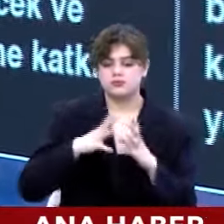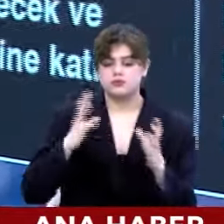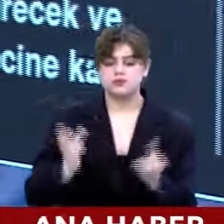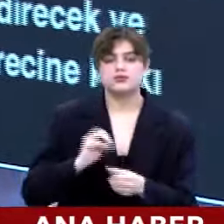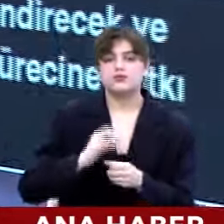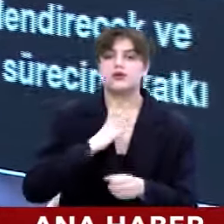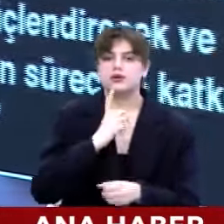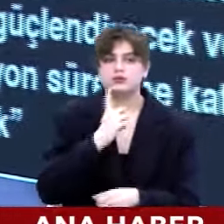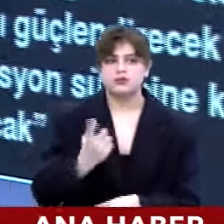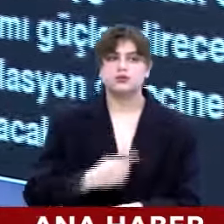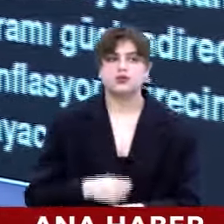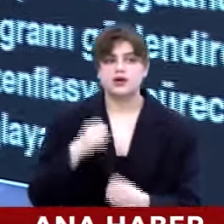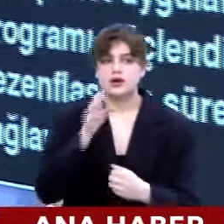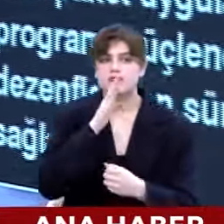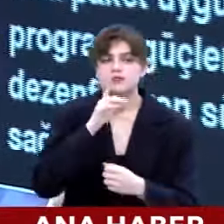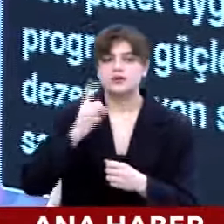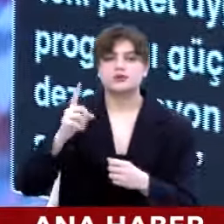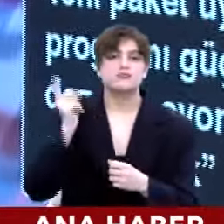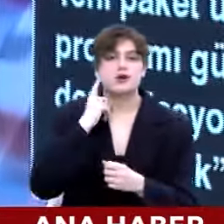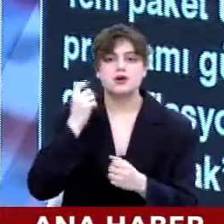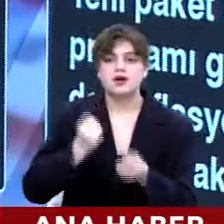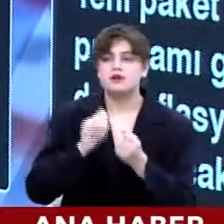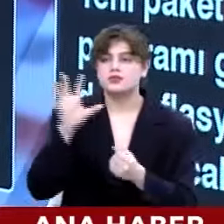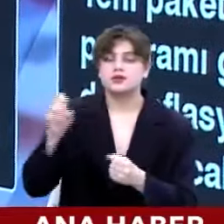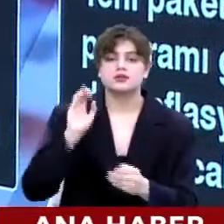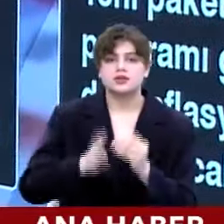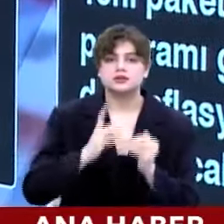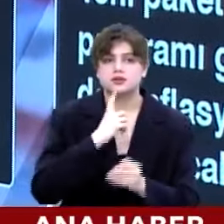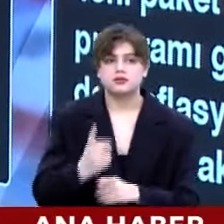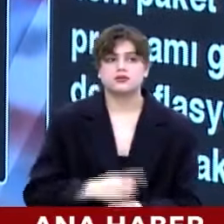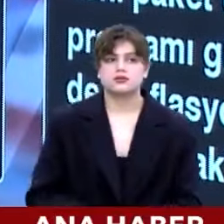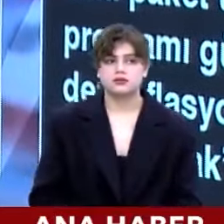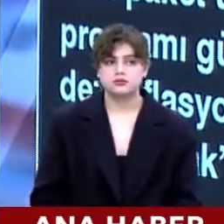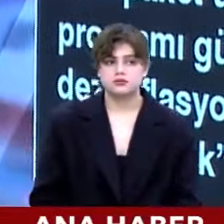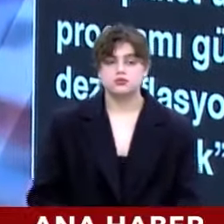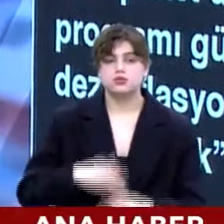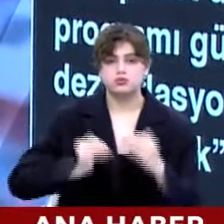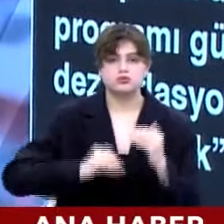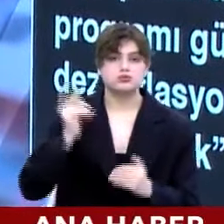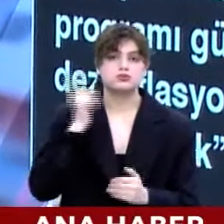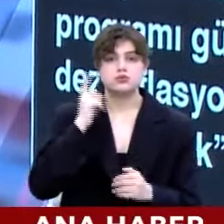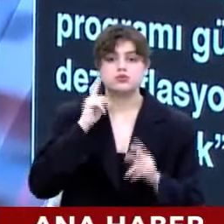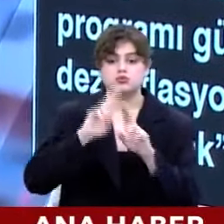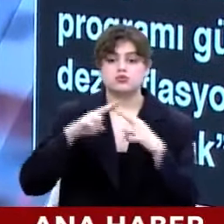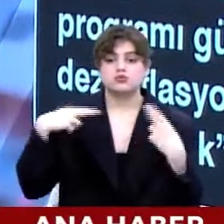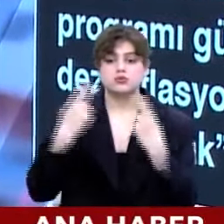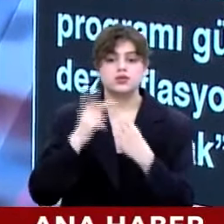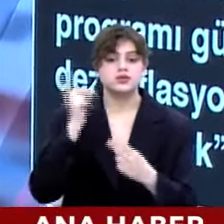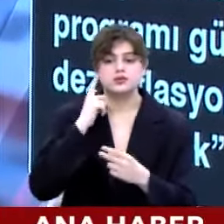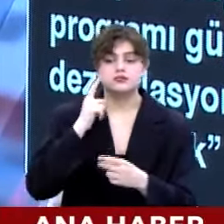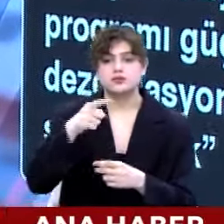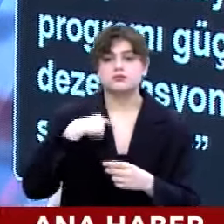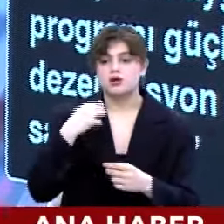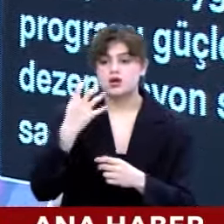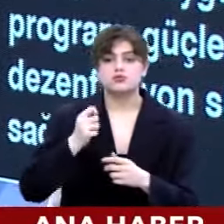Yabancı menşeli araçların kullanımı yasaklanacak. Oh ne güzel, iyi haber. Üst segmentte böyle dünya çapında sizin